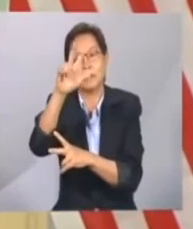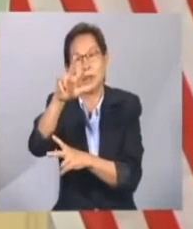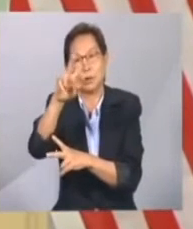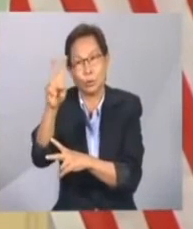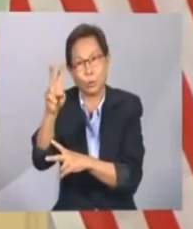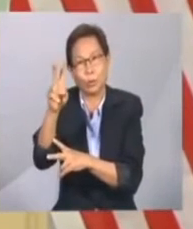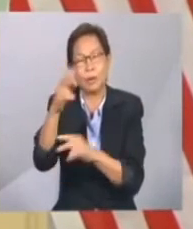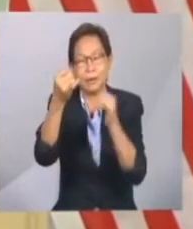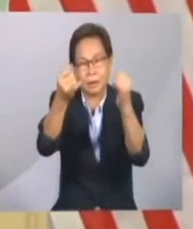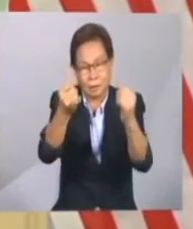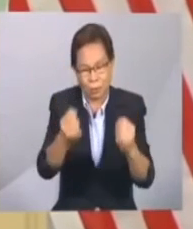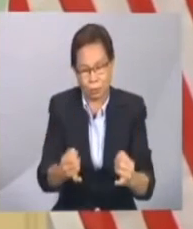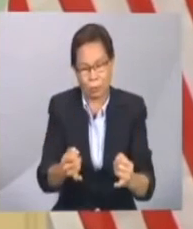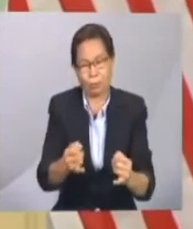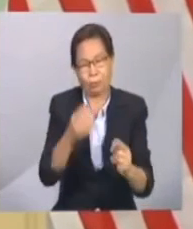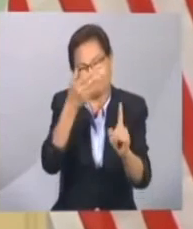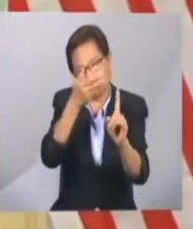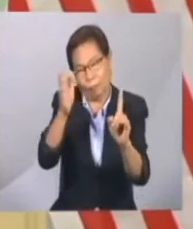22,432 individu.